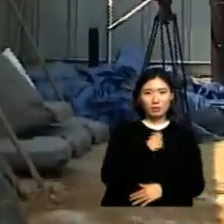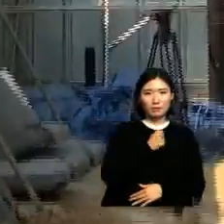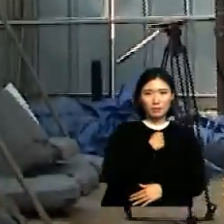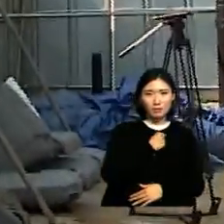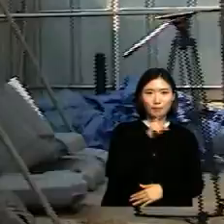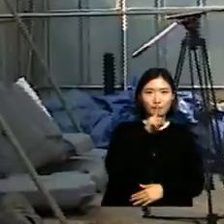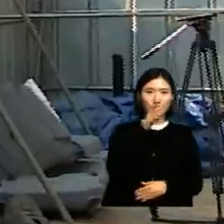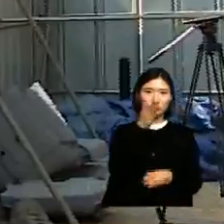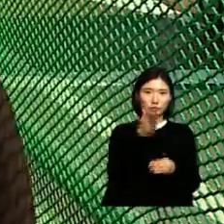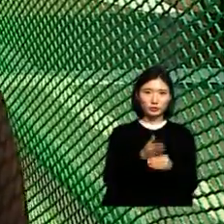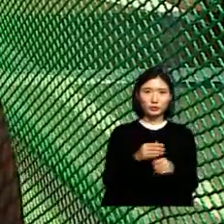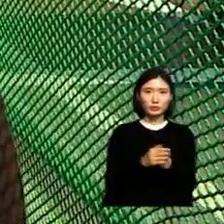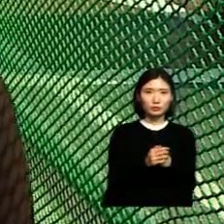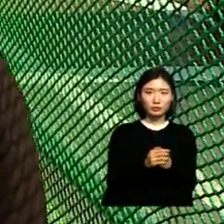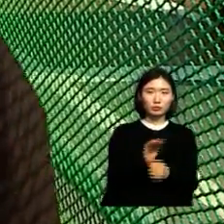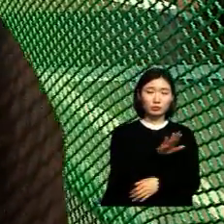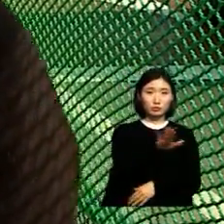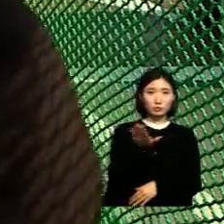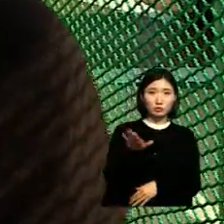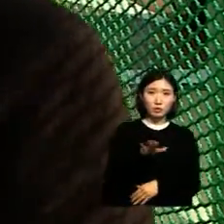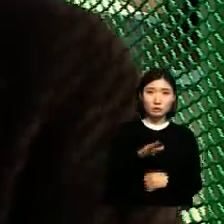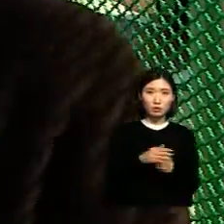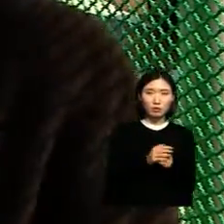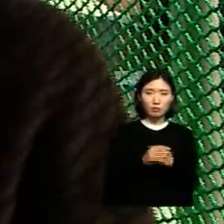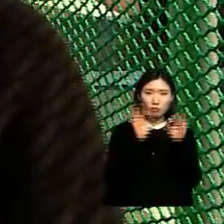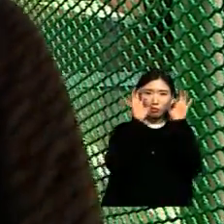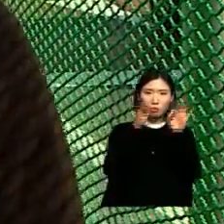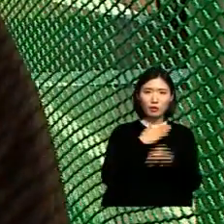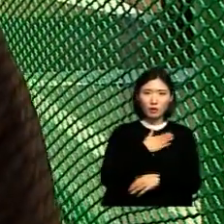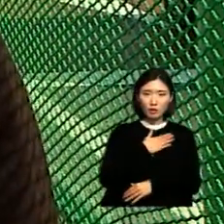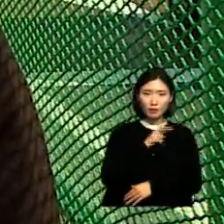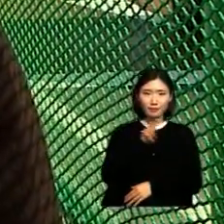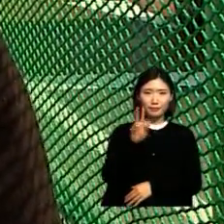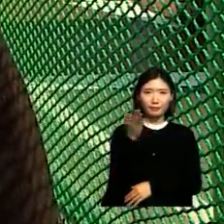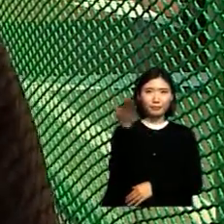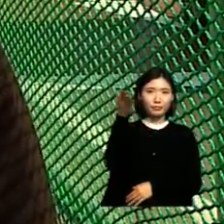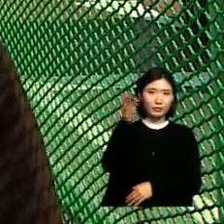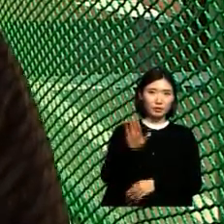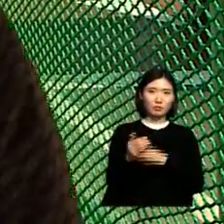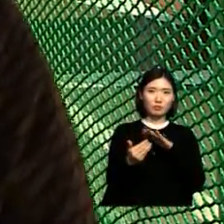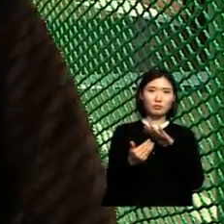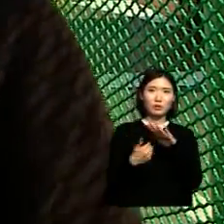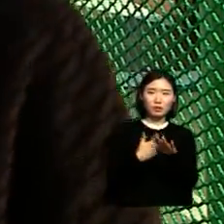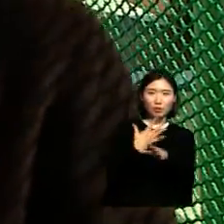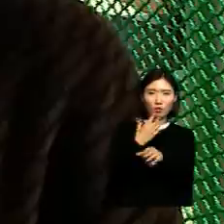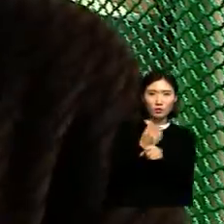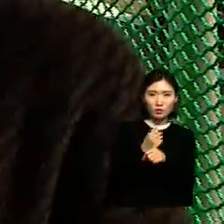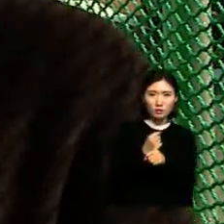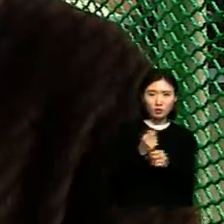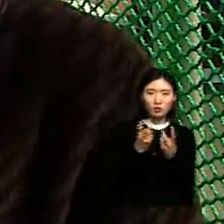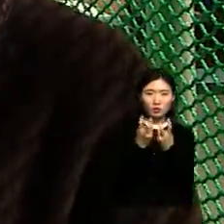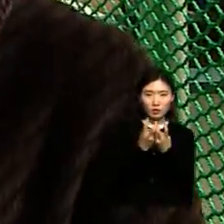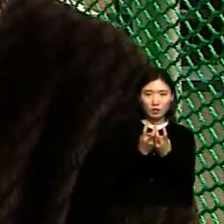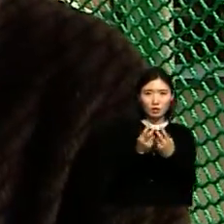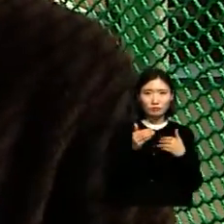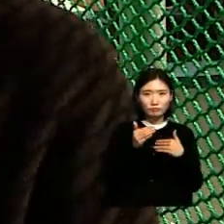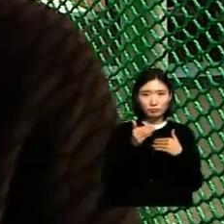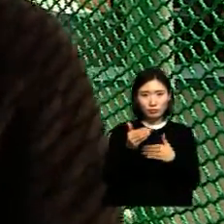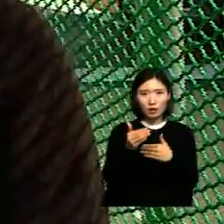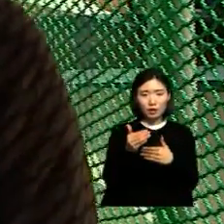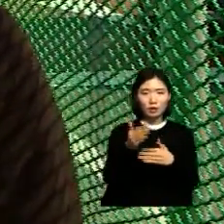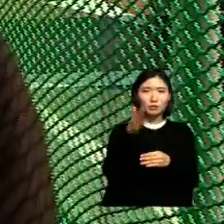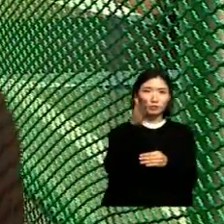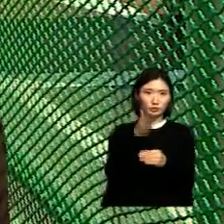합니다. 저희들이 뭐 이렇게 뭐 보고 알고 이렇게 해야 되는데 이게 뭐 언제쯤 어떻게 진행되고 있는 건지 뭐 공사가